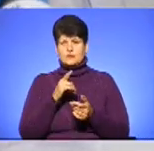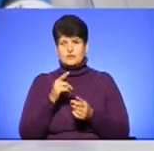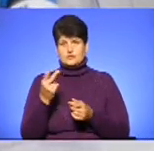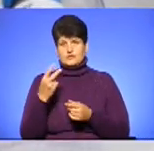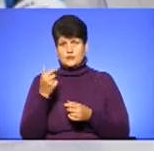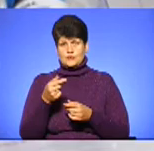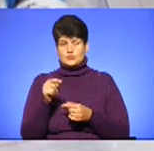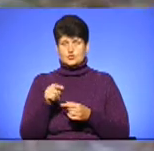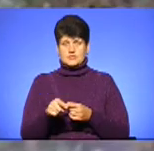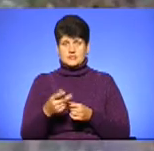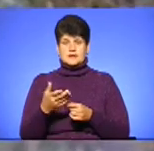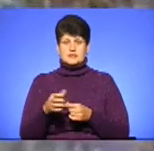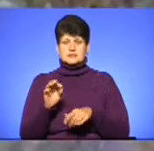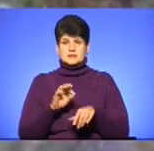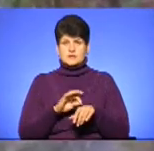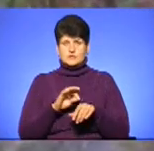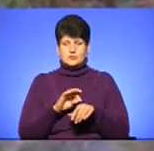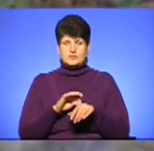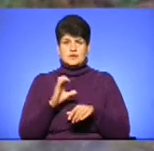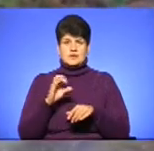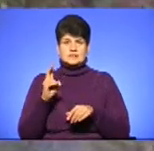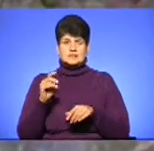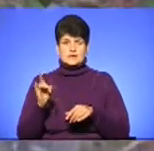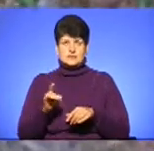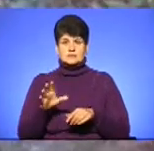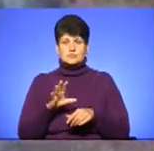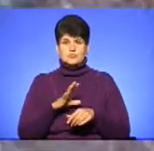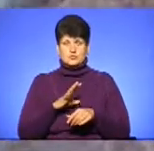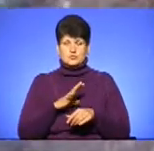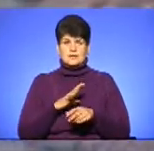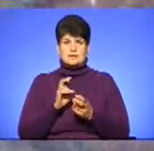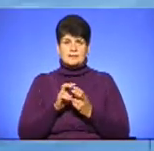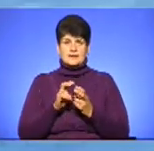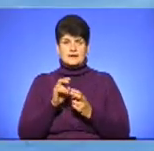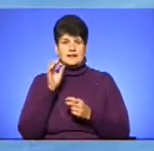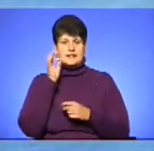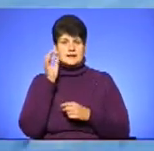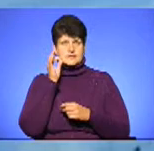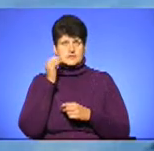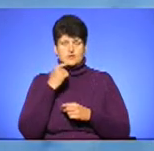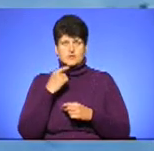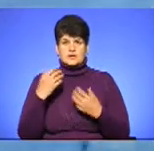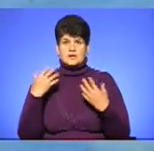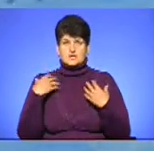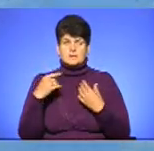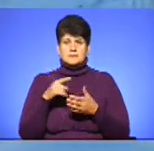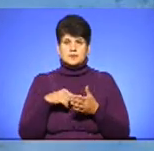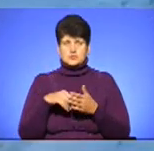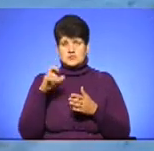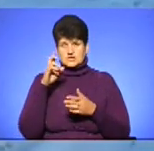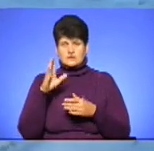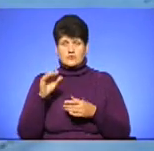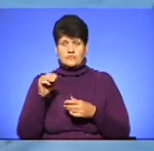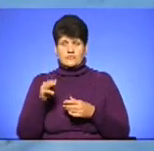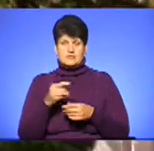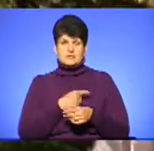років. Тоді переносниками небезпечного інфекційного захворювання стали білка та лисиця, каже начальник міської державної лікарні